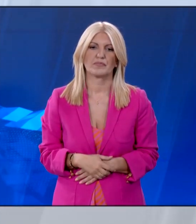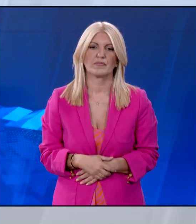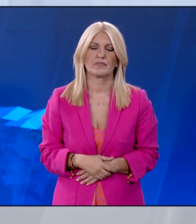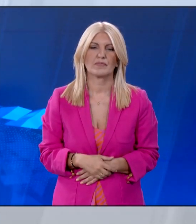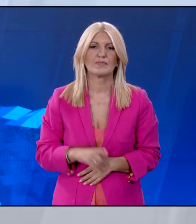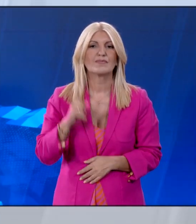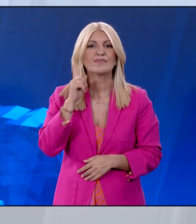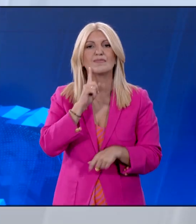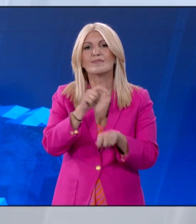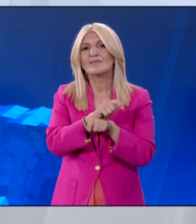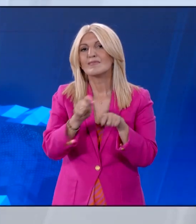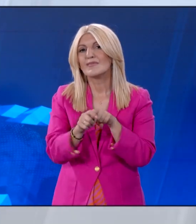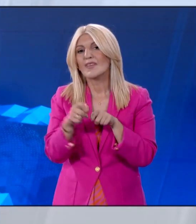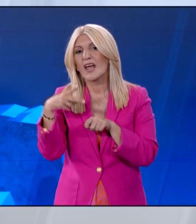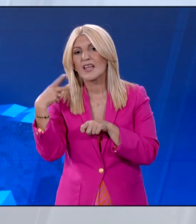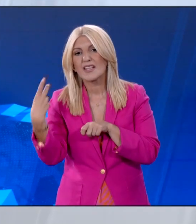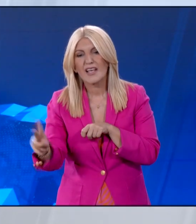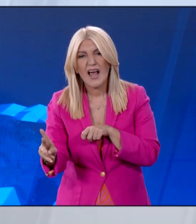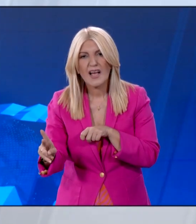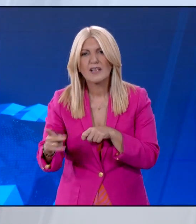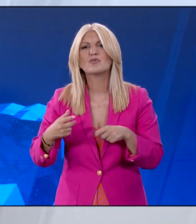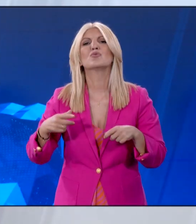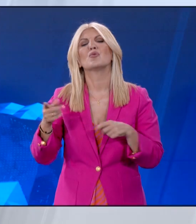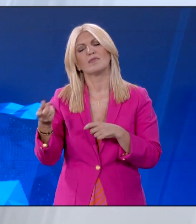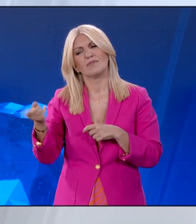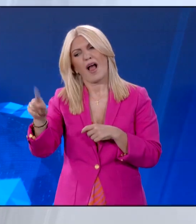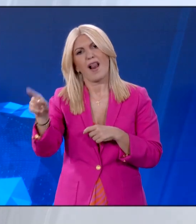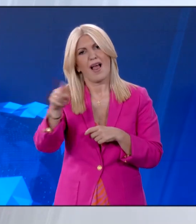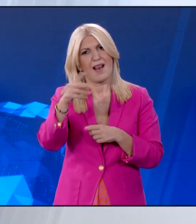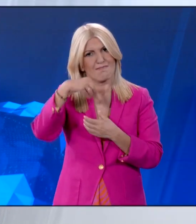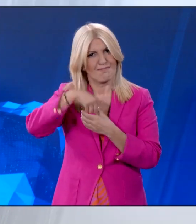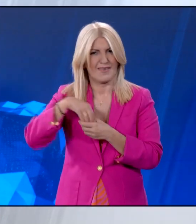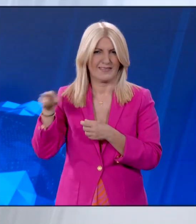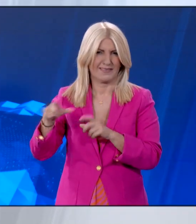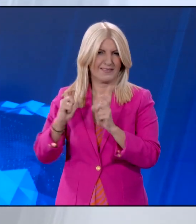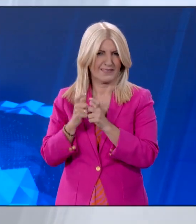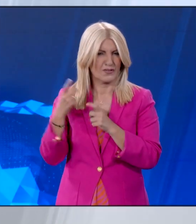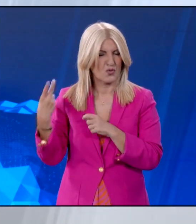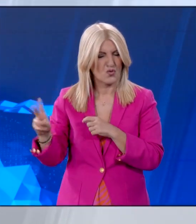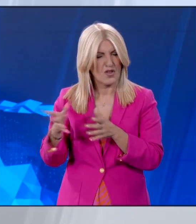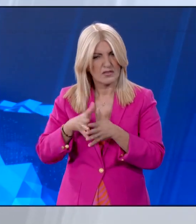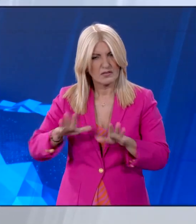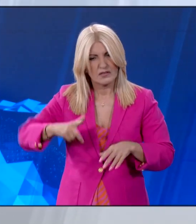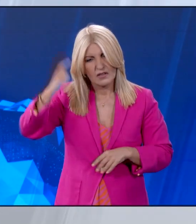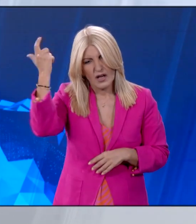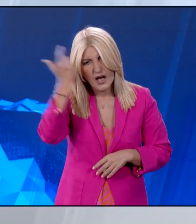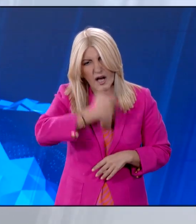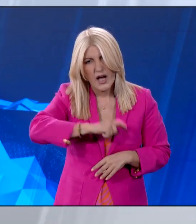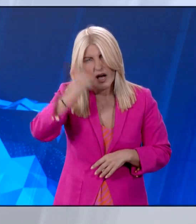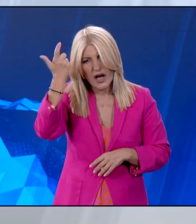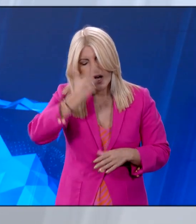Η σύζυγος του ηγέτη της Χαμάς και άλλα μέλη της οικογένειάς του κλαίνε πάνω από το φέρετρό του.